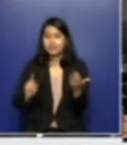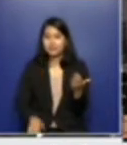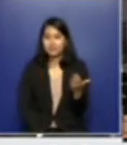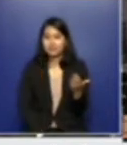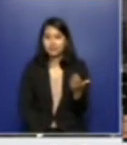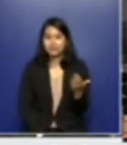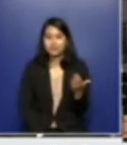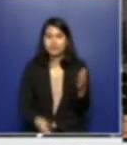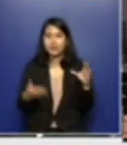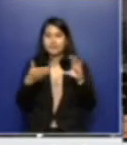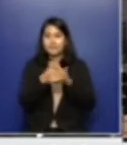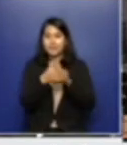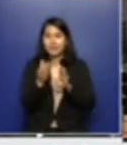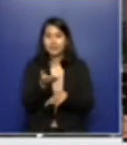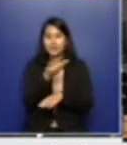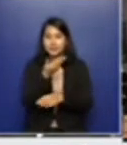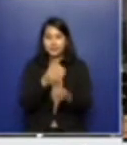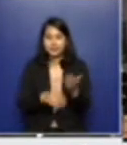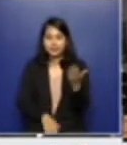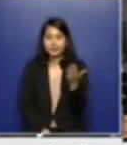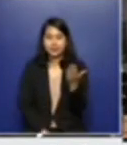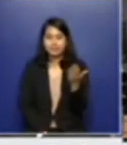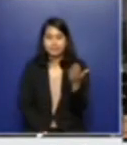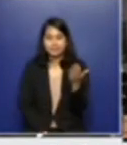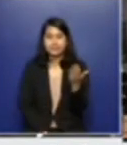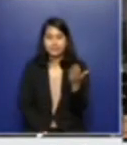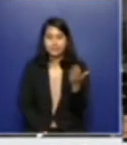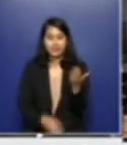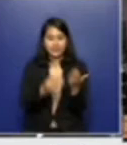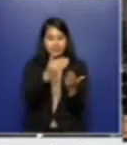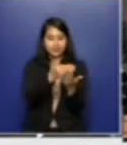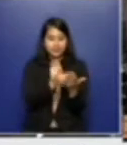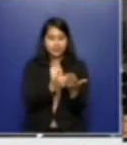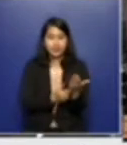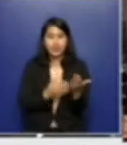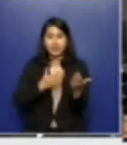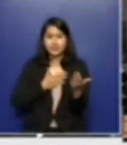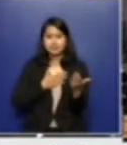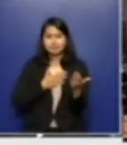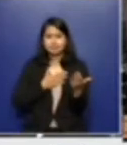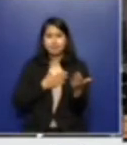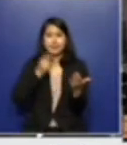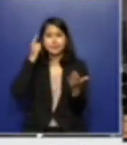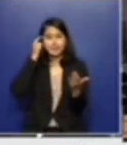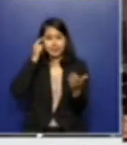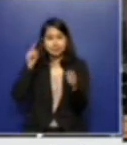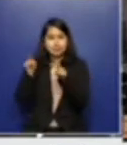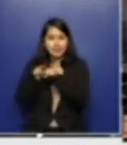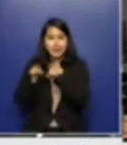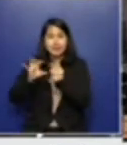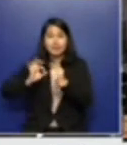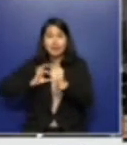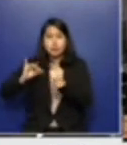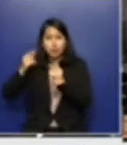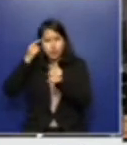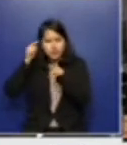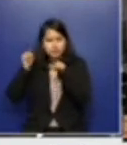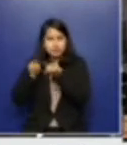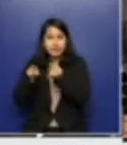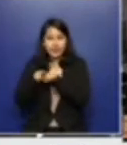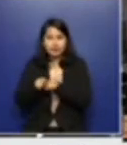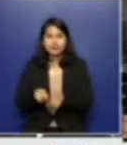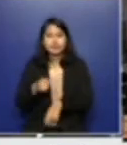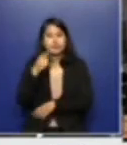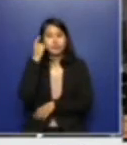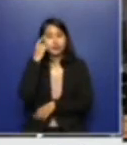ขออนุญาตขึ้นสไลด์ต่อไปนะคะสไลด์ที่3ดิฉันมีความเห็นตรงกับสมาชิกหลายท่านค่ะที่คิดว่